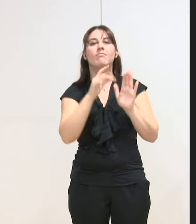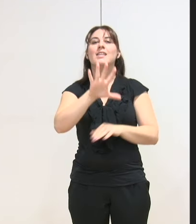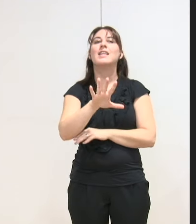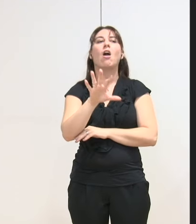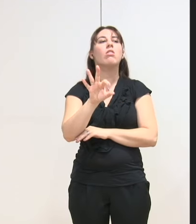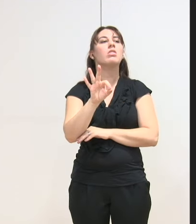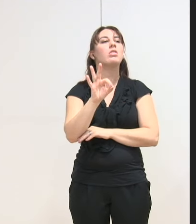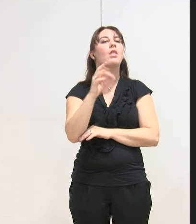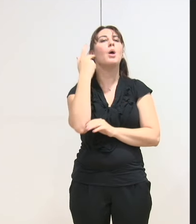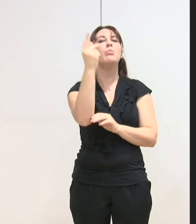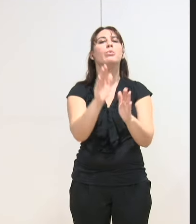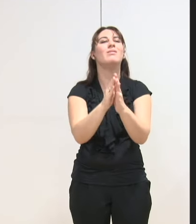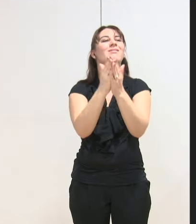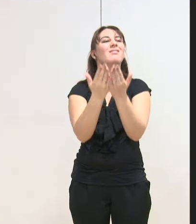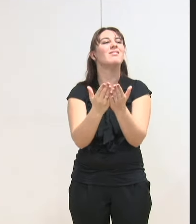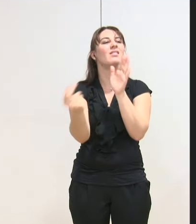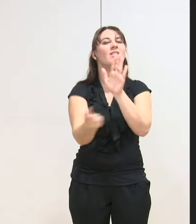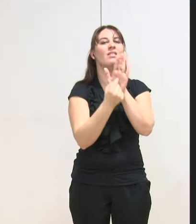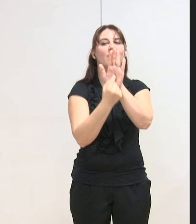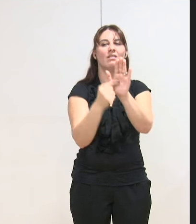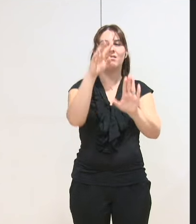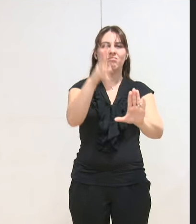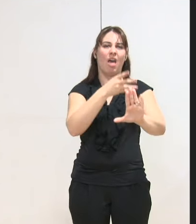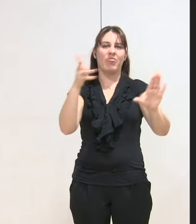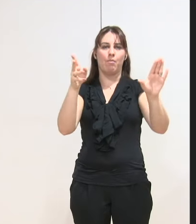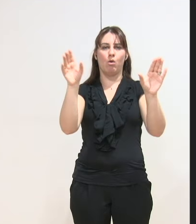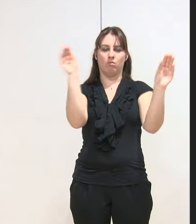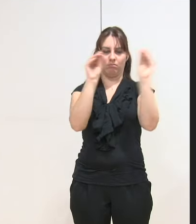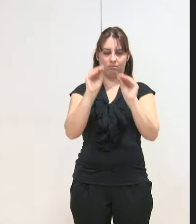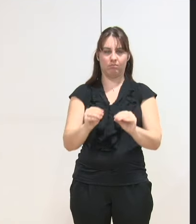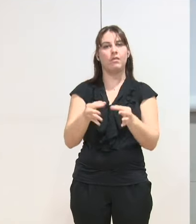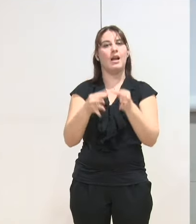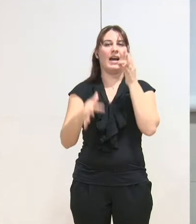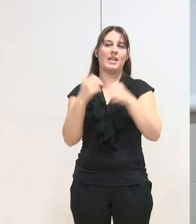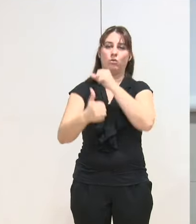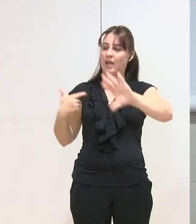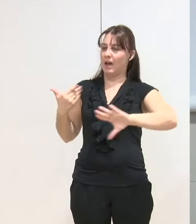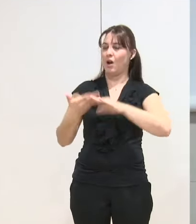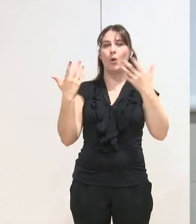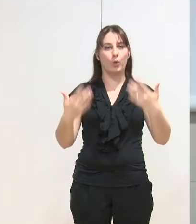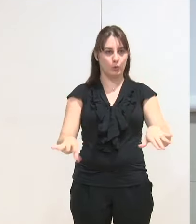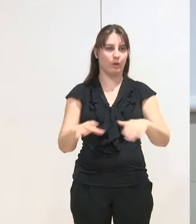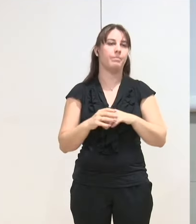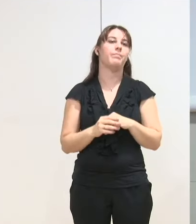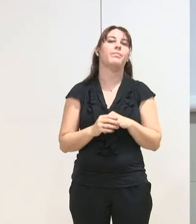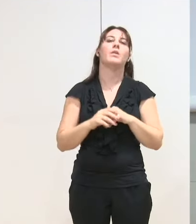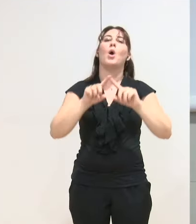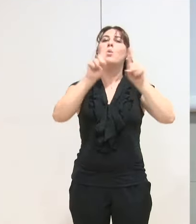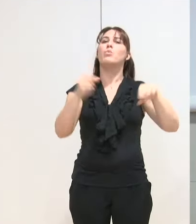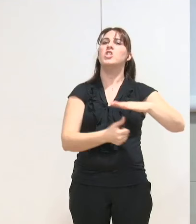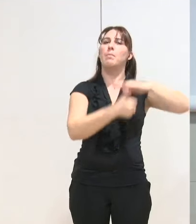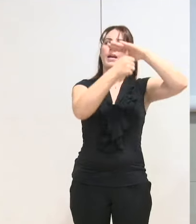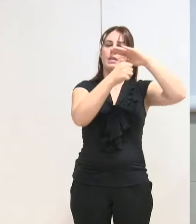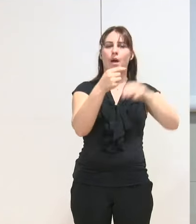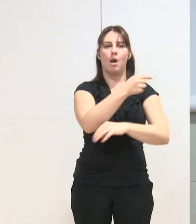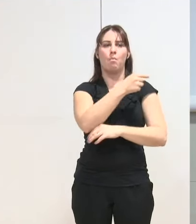votre maquette du conseil municipal le tableau où vous retrouverez les résultats de clôture le sol de clôture du budget principal est de